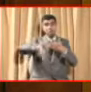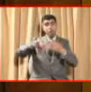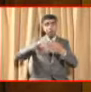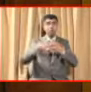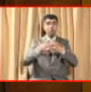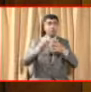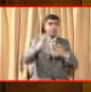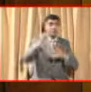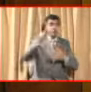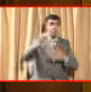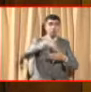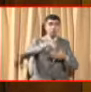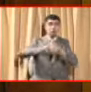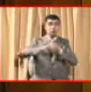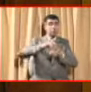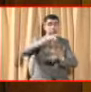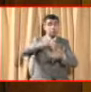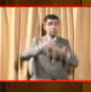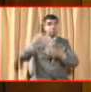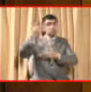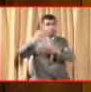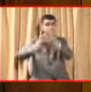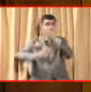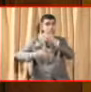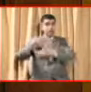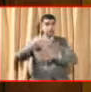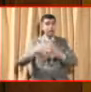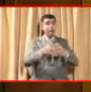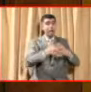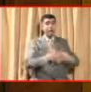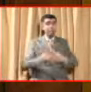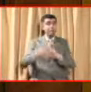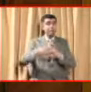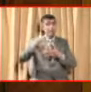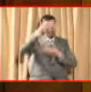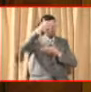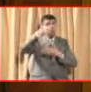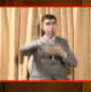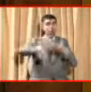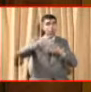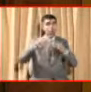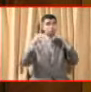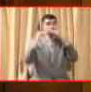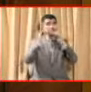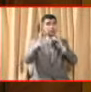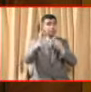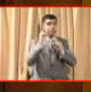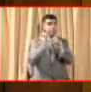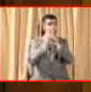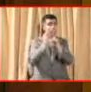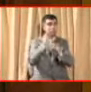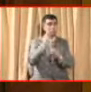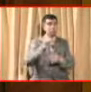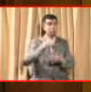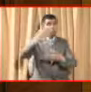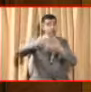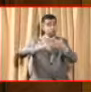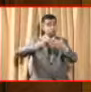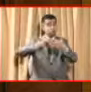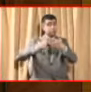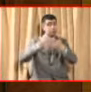وتطوير التعارف المتبادل. عملت المملكة المغربية والولايات المتحدة على إبرام اتفاق حول